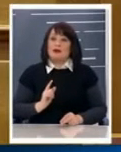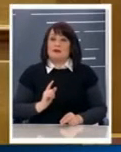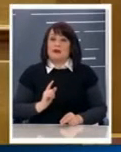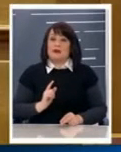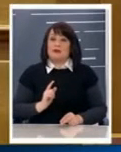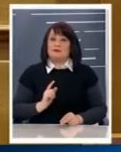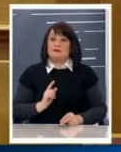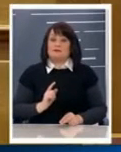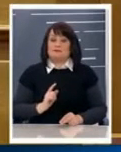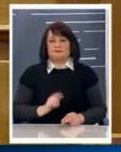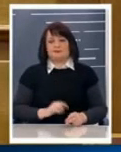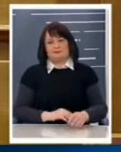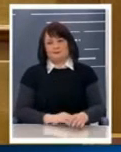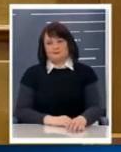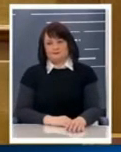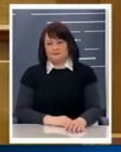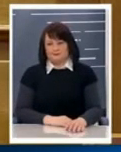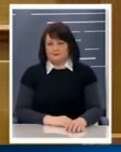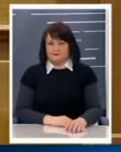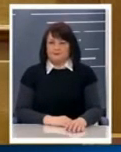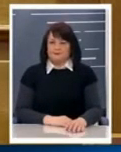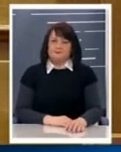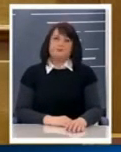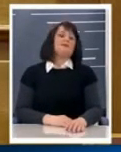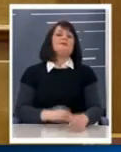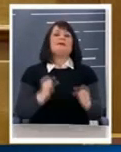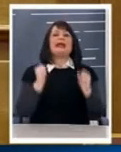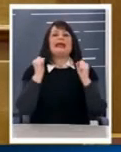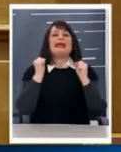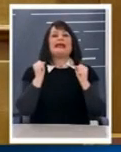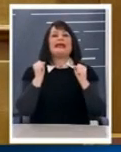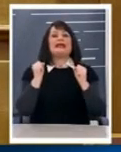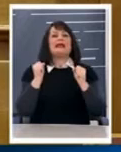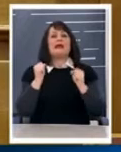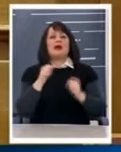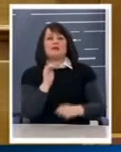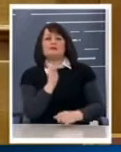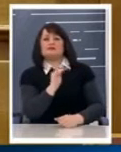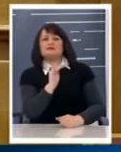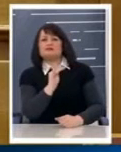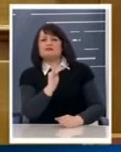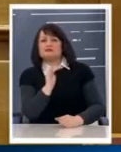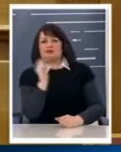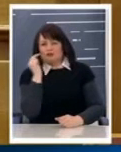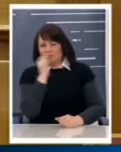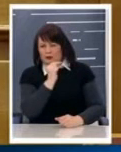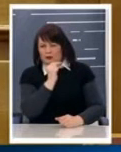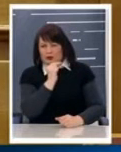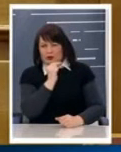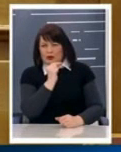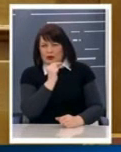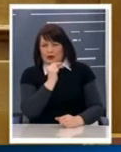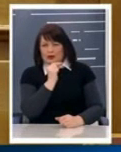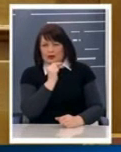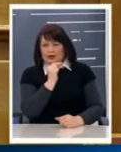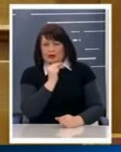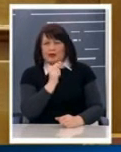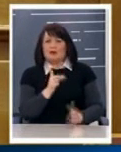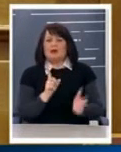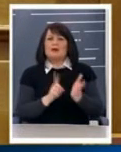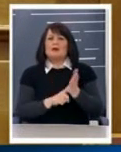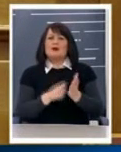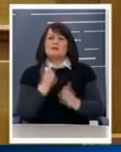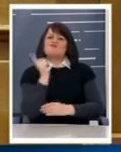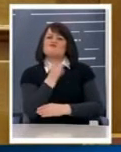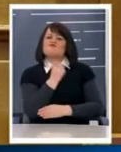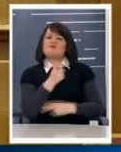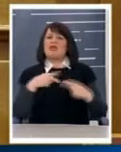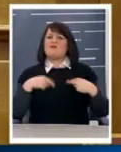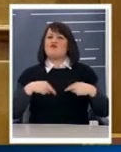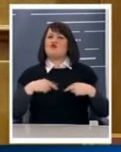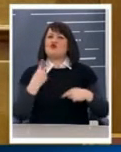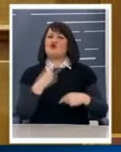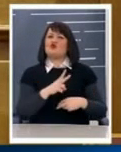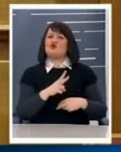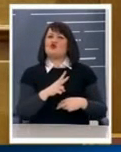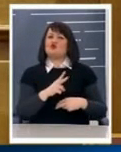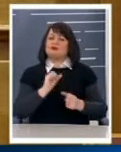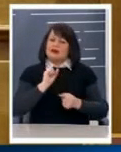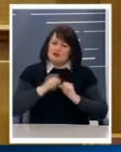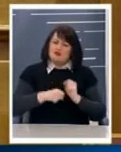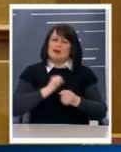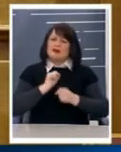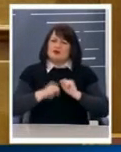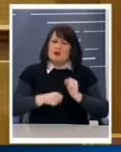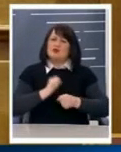Λοιπόν, και στην υγεία, κύριε Πρωθυπουργέ, τρίξτε τα δόντια στους υπουργούς σας να